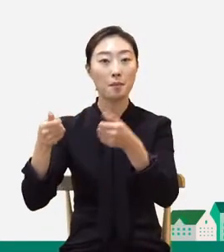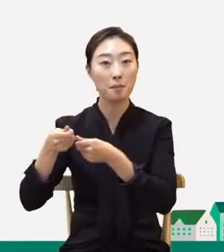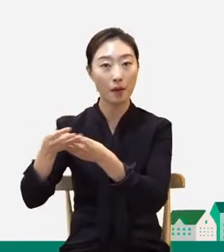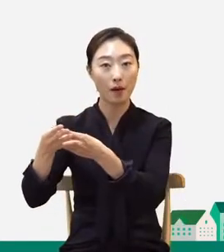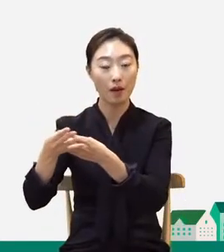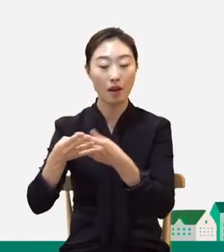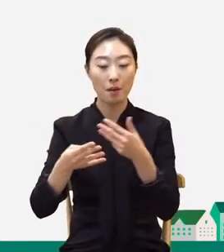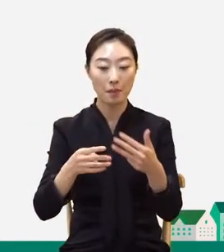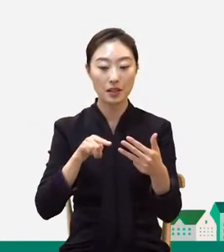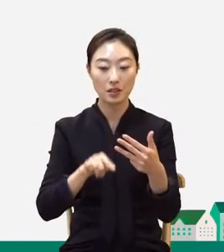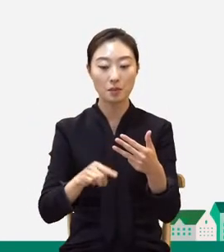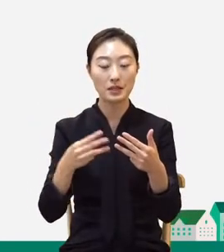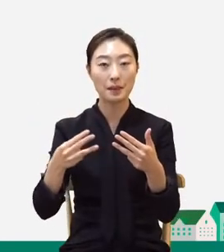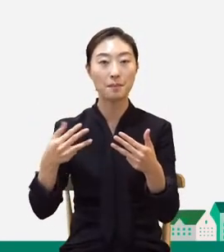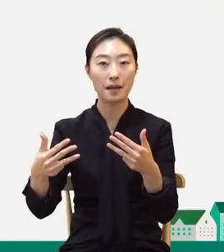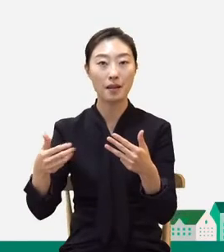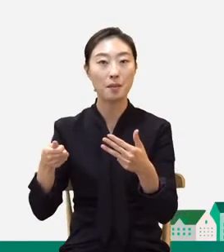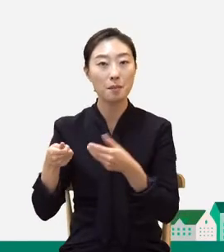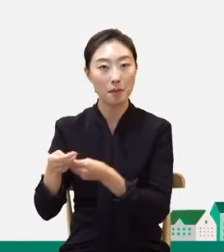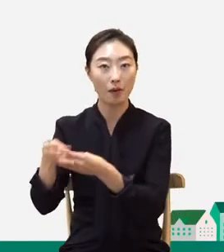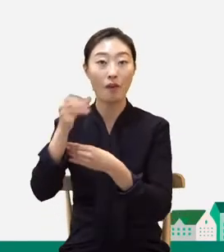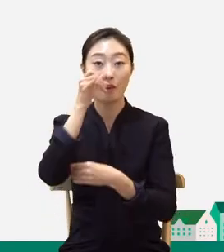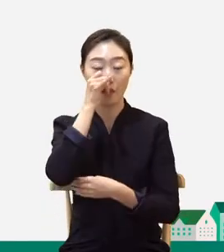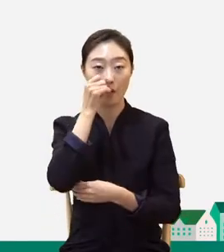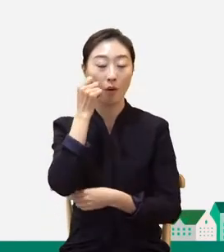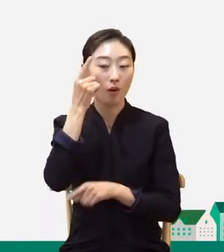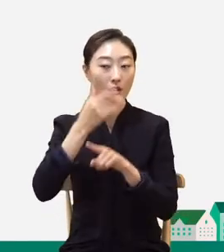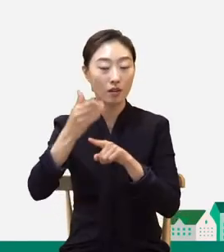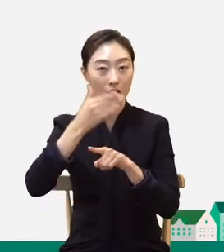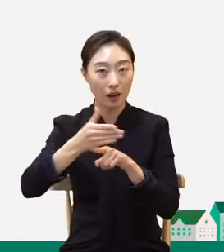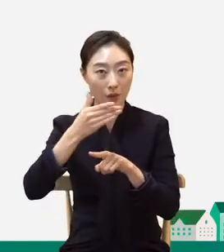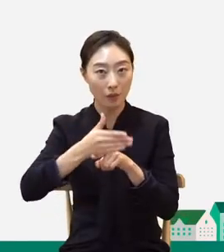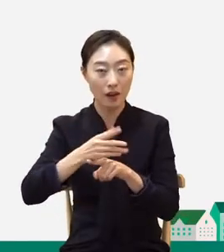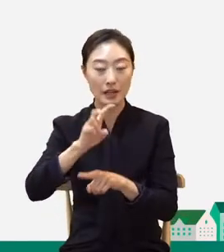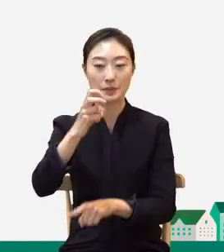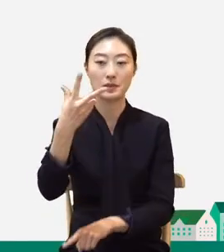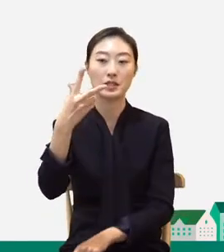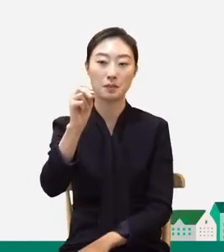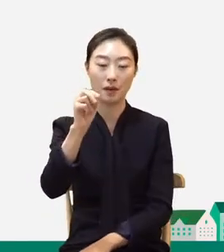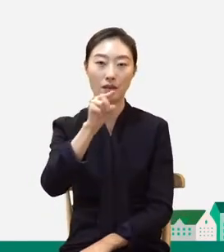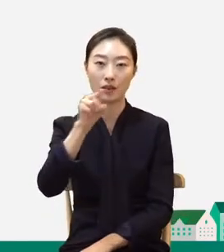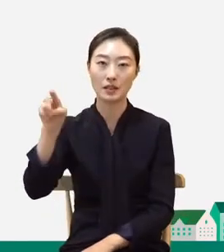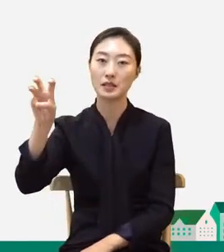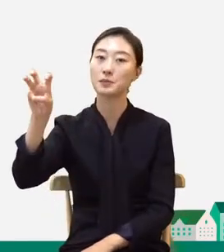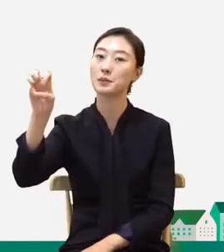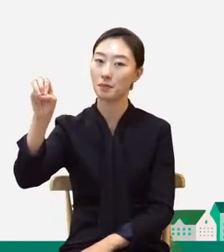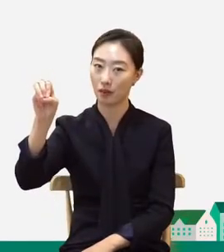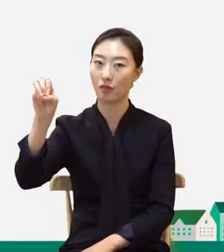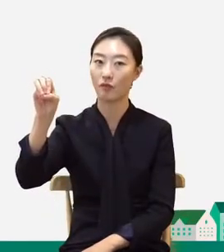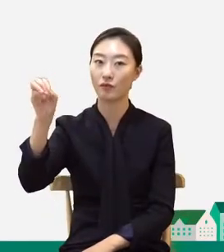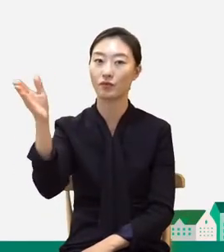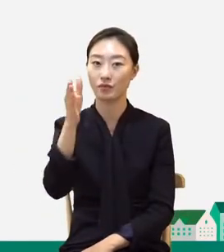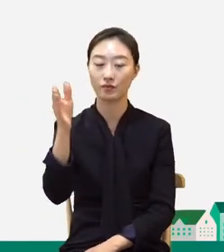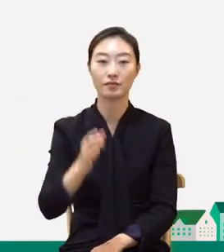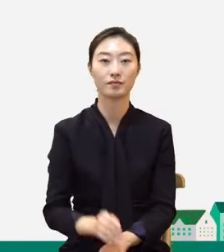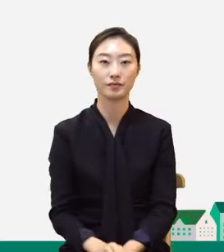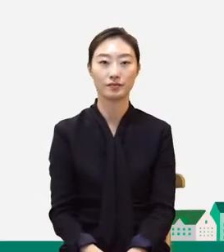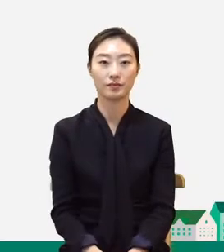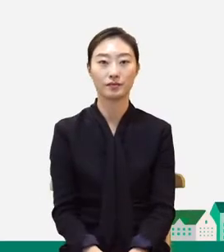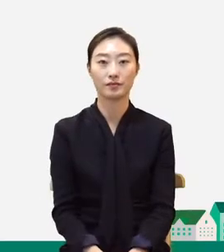작게는 8.38평이 있는데요. 월 임대료는 27만원에서 30만원 돈으로 이렇게 나뉘어져